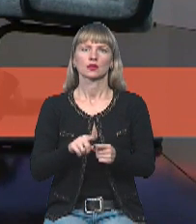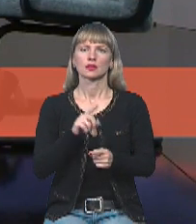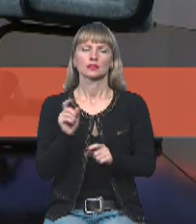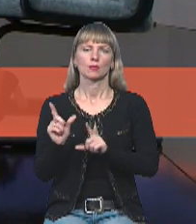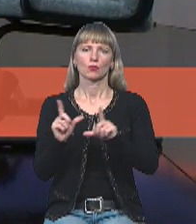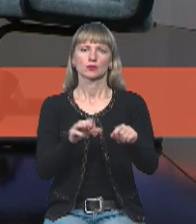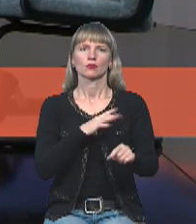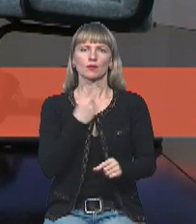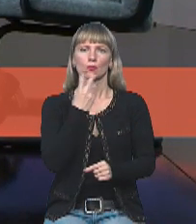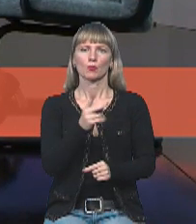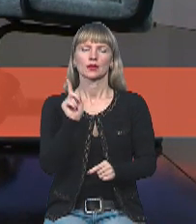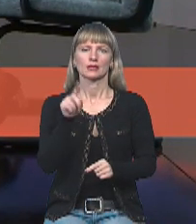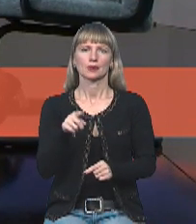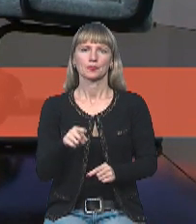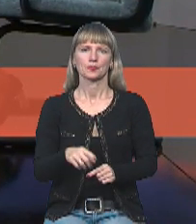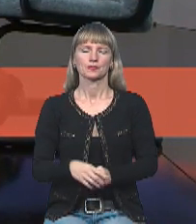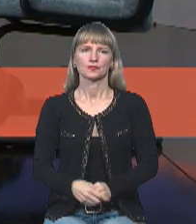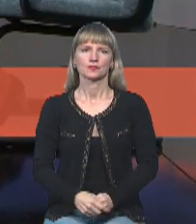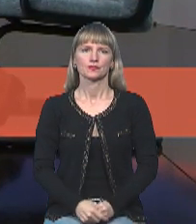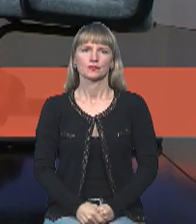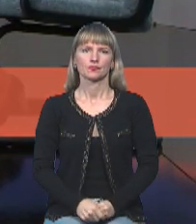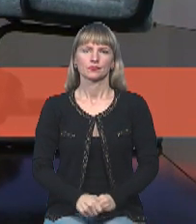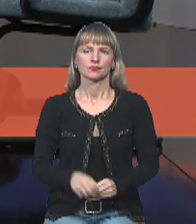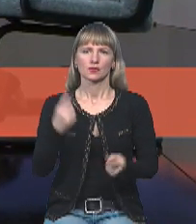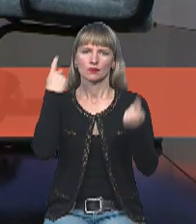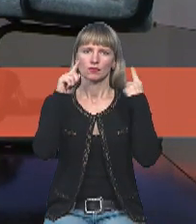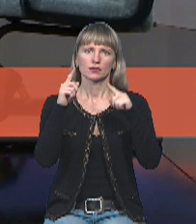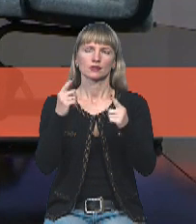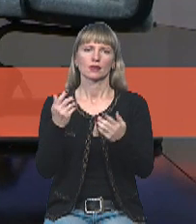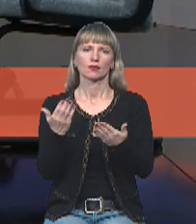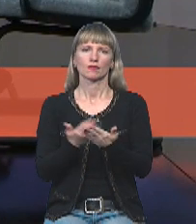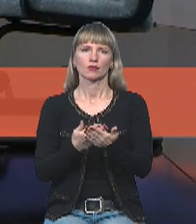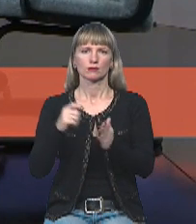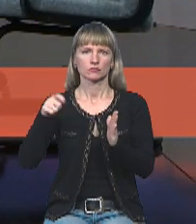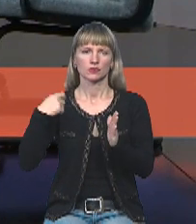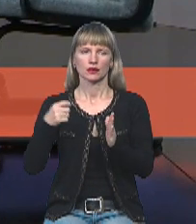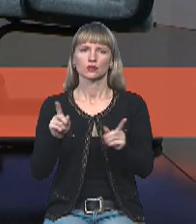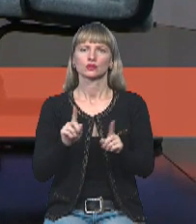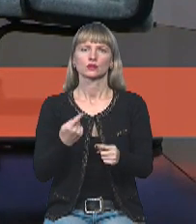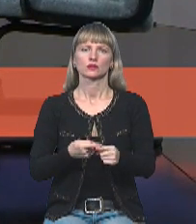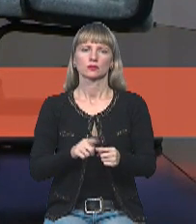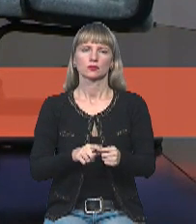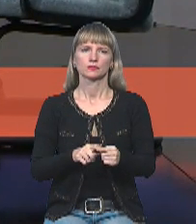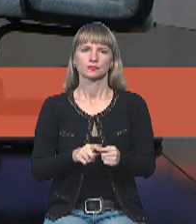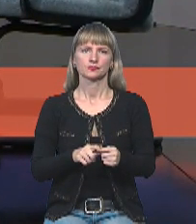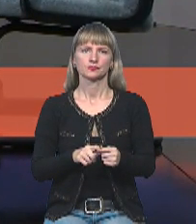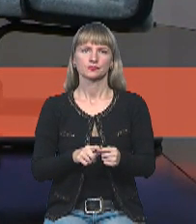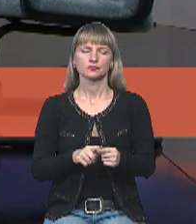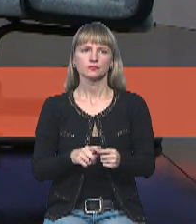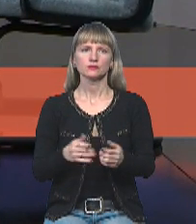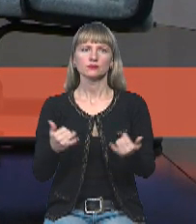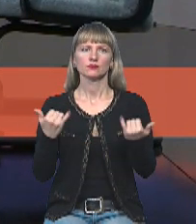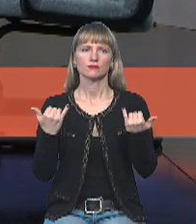була? Ми побачили там такі, як з фантастичного фільму про Марс, ці кадри. Це що? Так, ну,